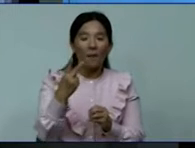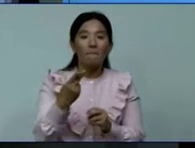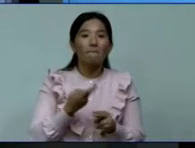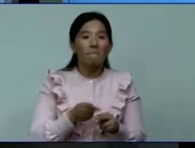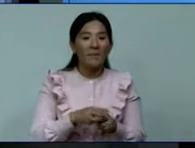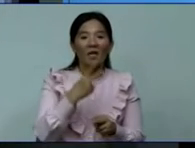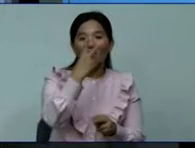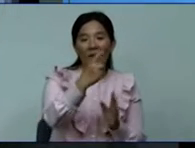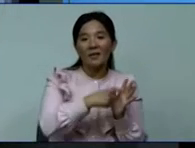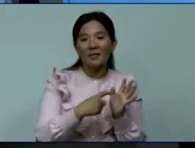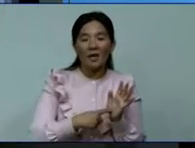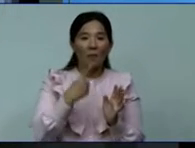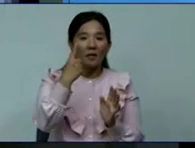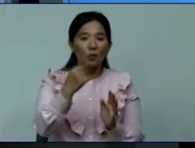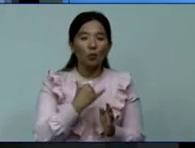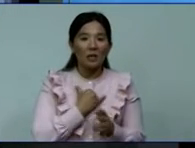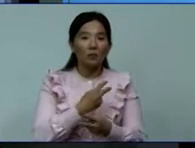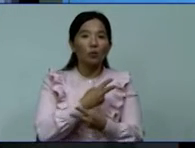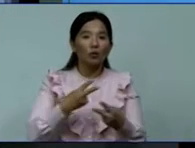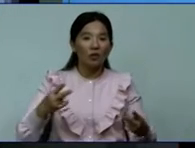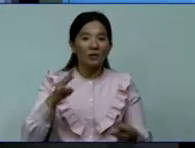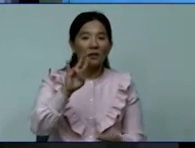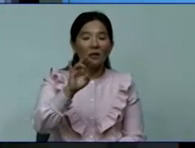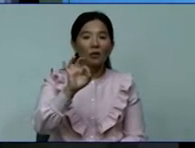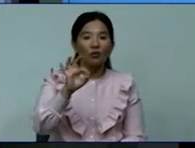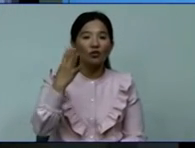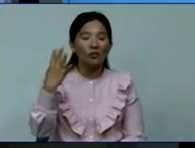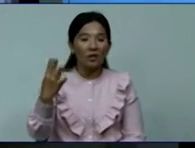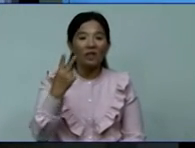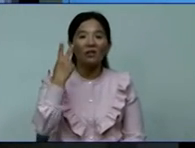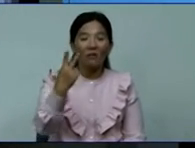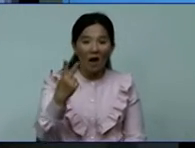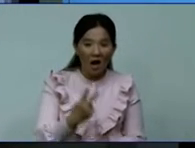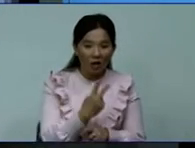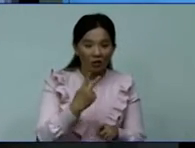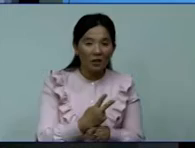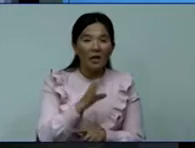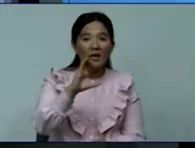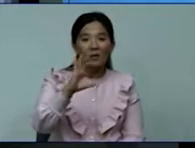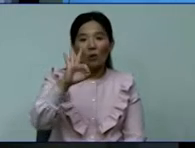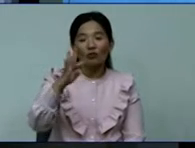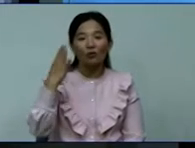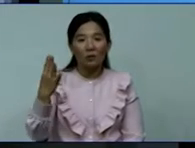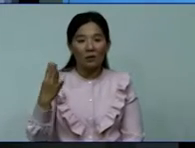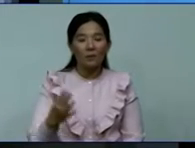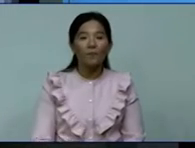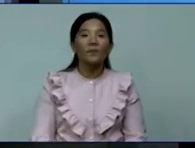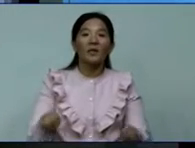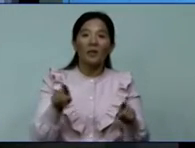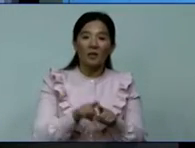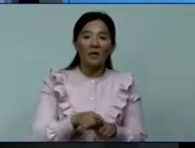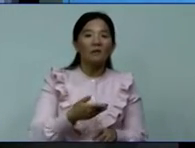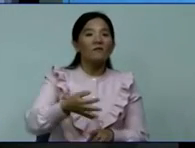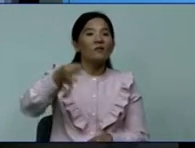Итак, мы 2 делим на 1. У нас получается NH4 дважды SO4. Итак, мы с